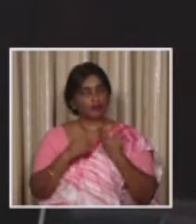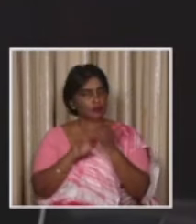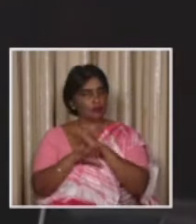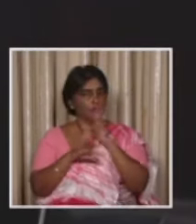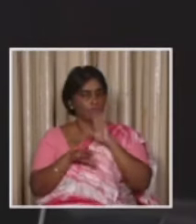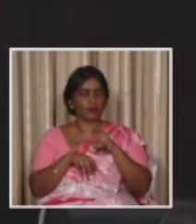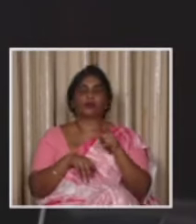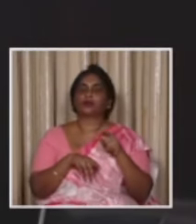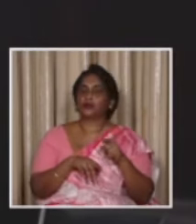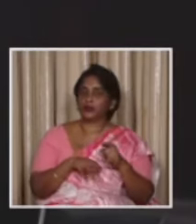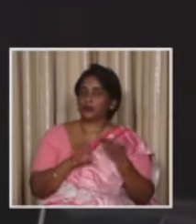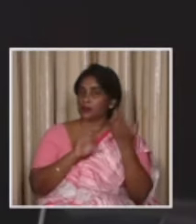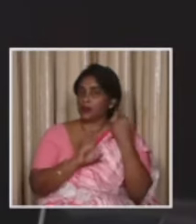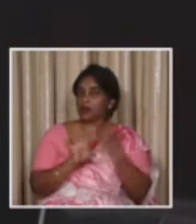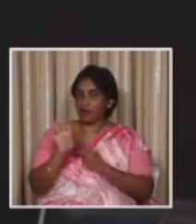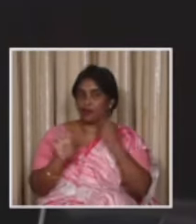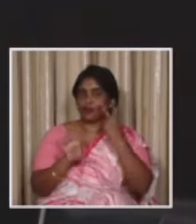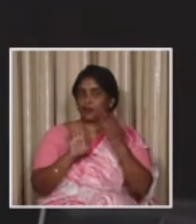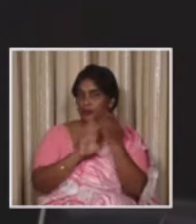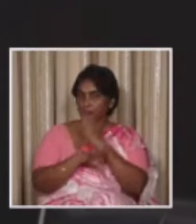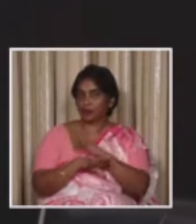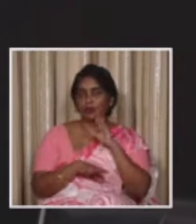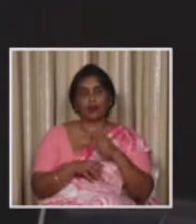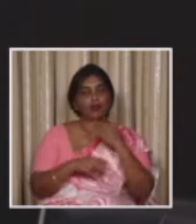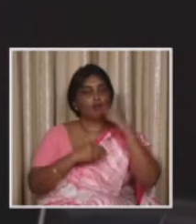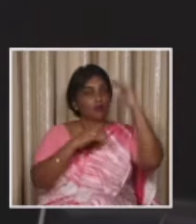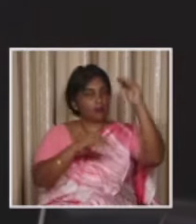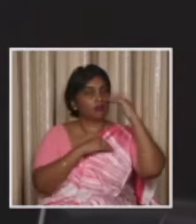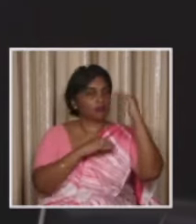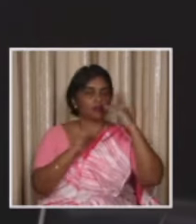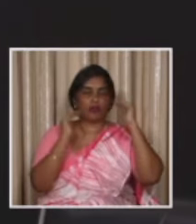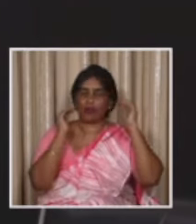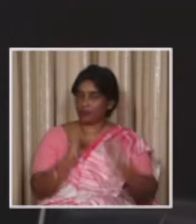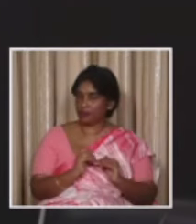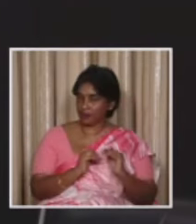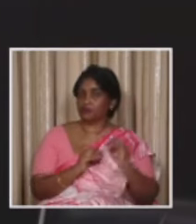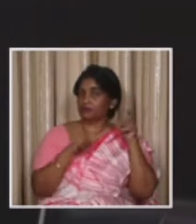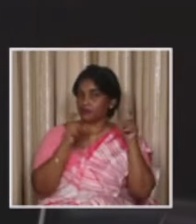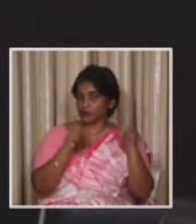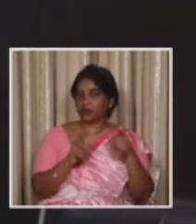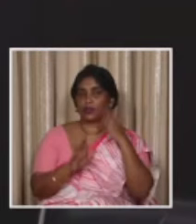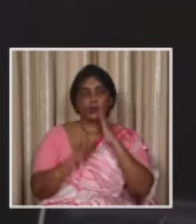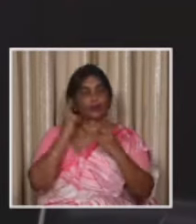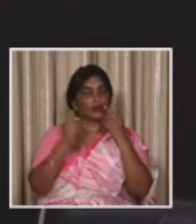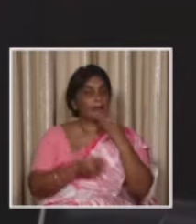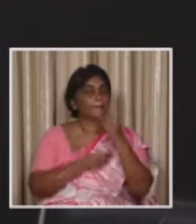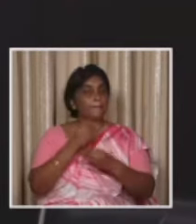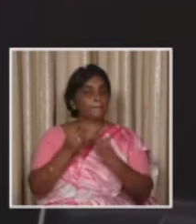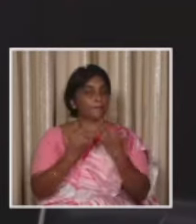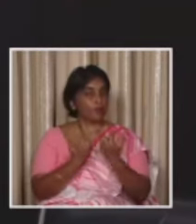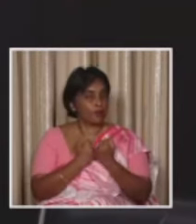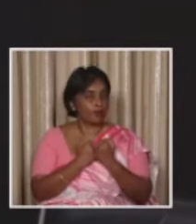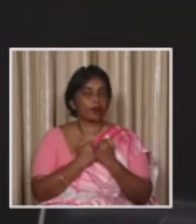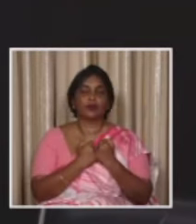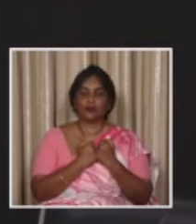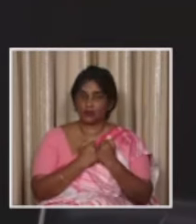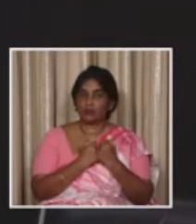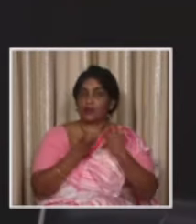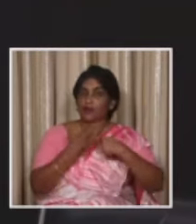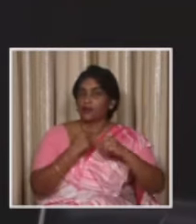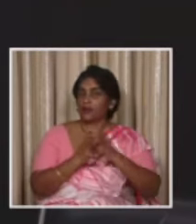කාලේ පහුගිය අවුරුදු 2කට ඉස්සර තිබ්බ ආනයන සීමා කිරීම. මේ රටේ සංචාරක ව්‍යාපාරයට අවශ්‍ය කරන